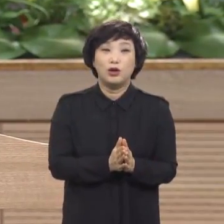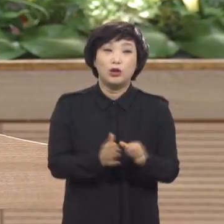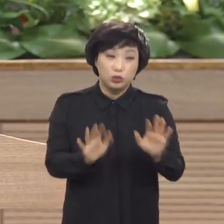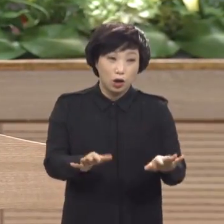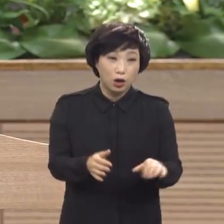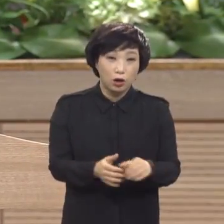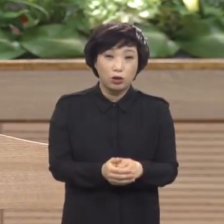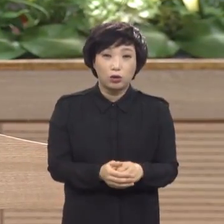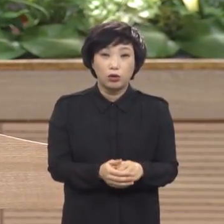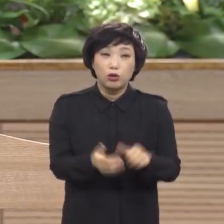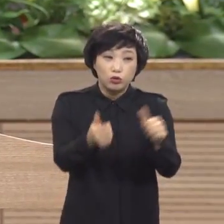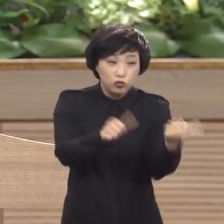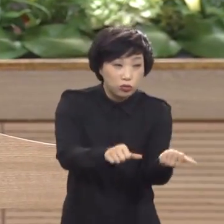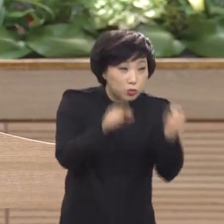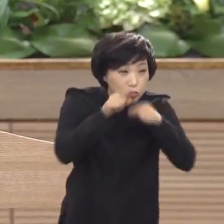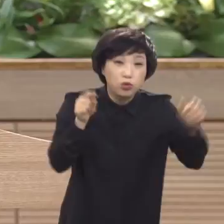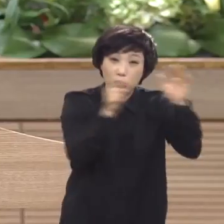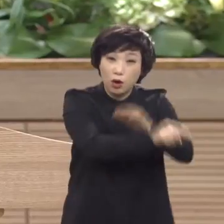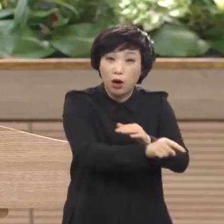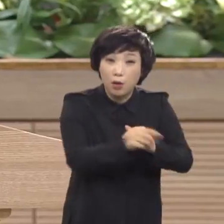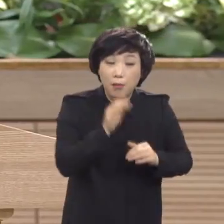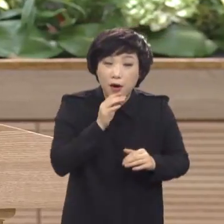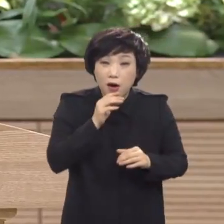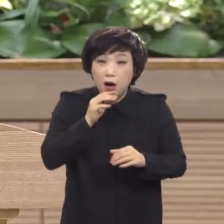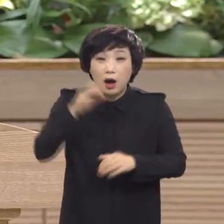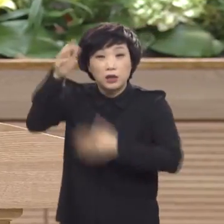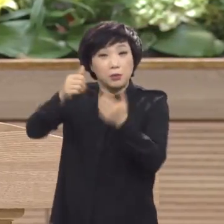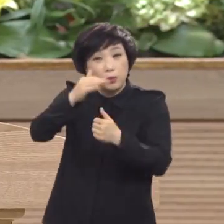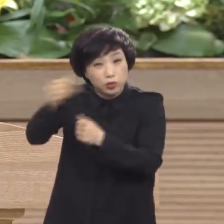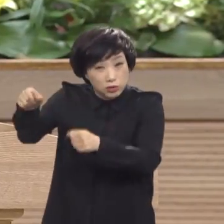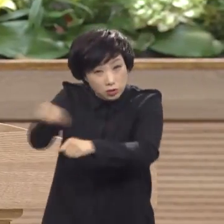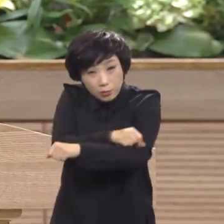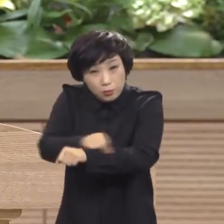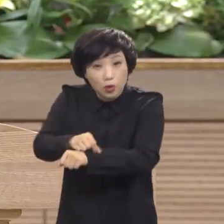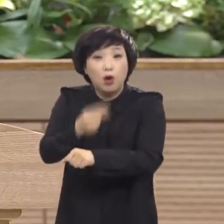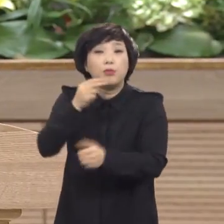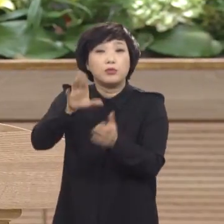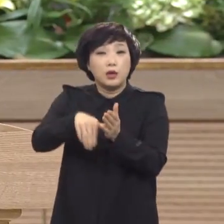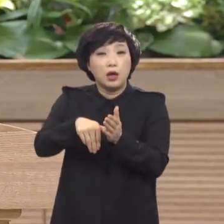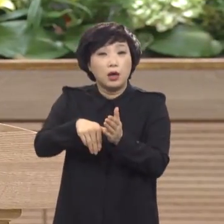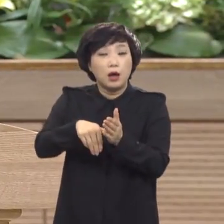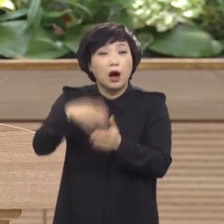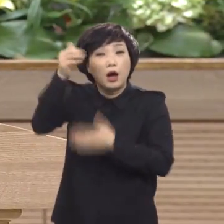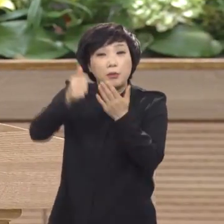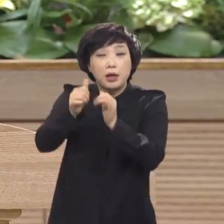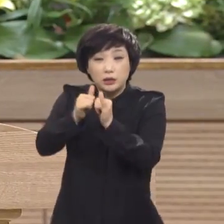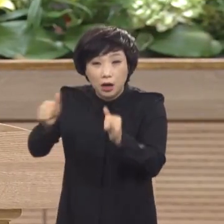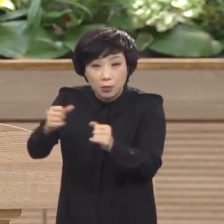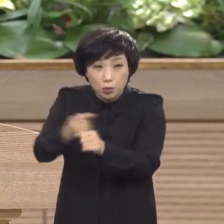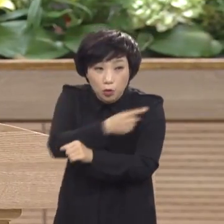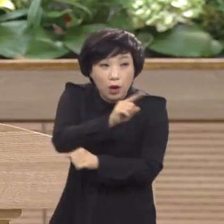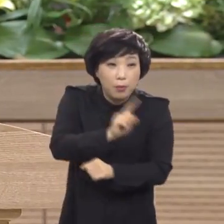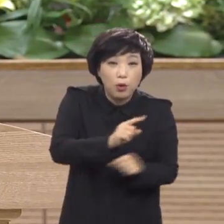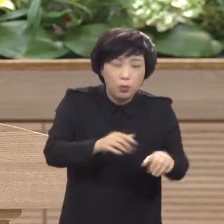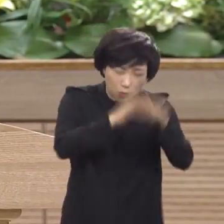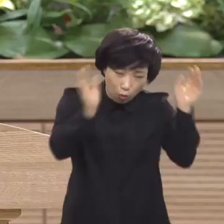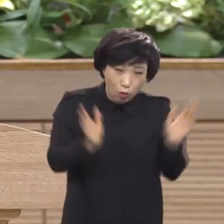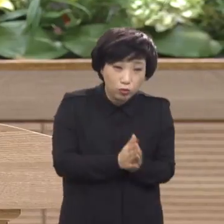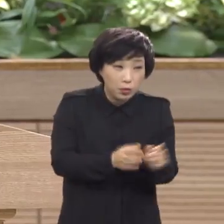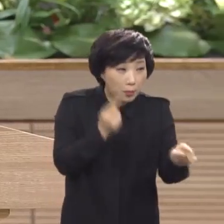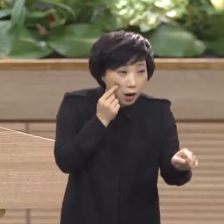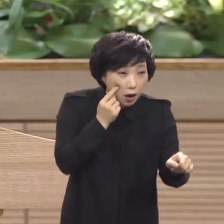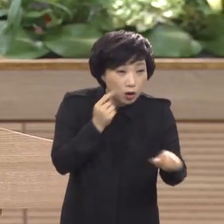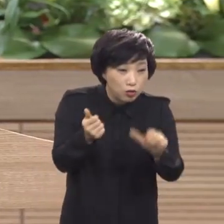죽음은 지옥, 특별한 하나님이 부른 하나님의 사람 밖에 있는